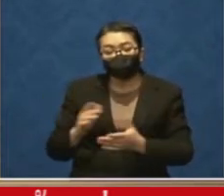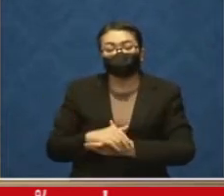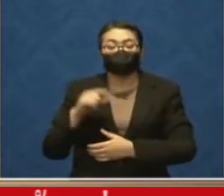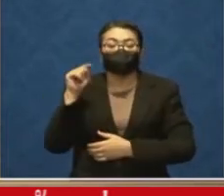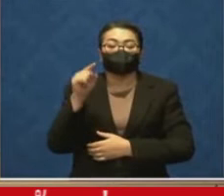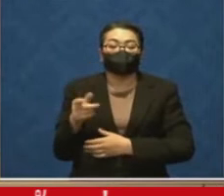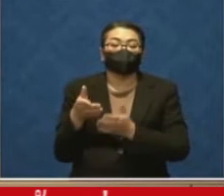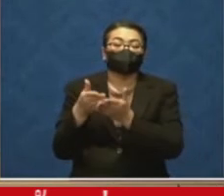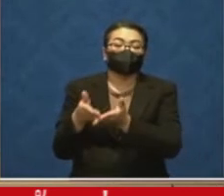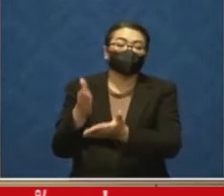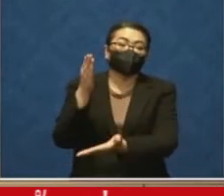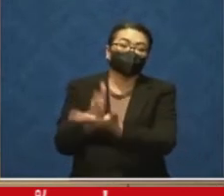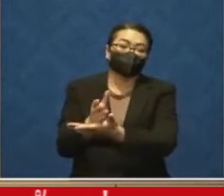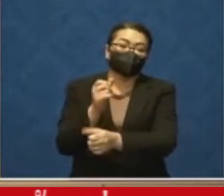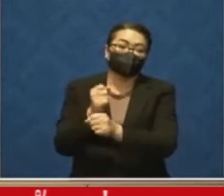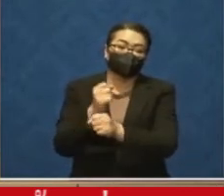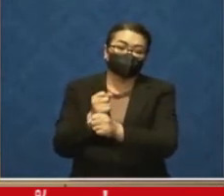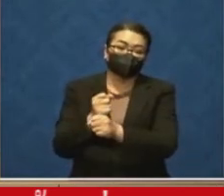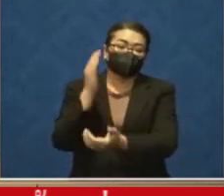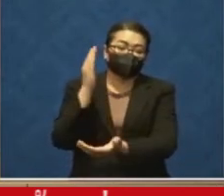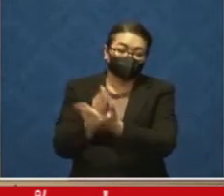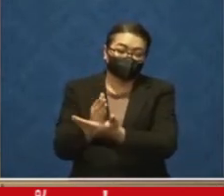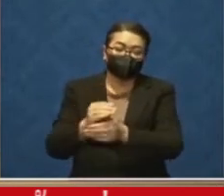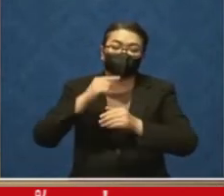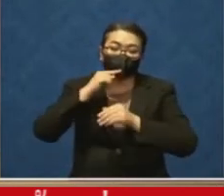ท่านคร